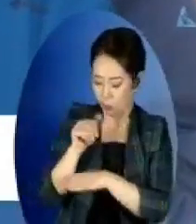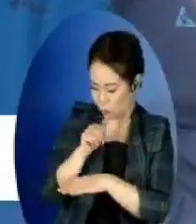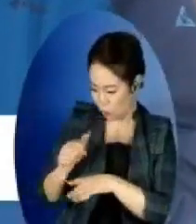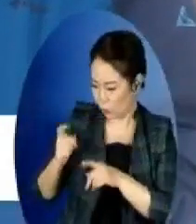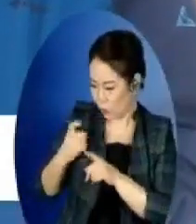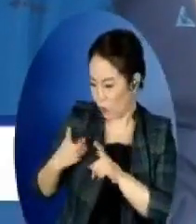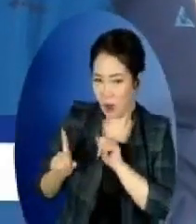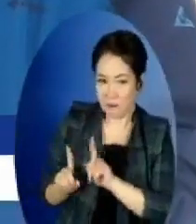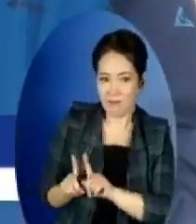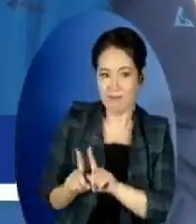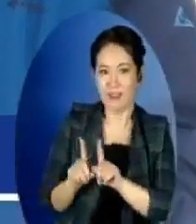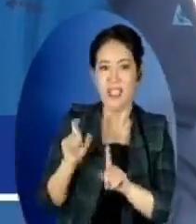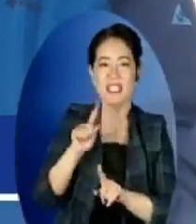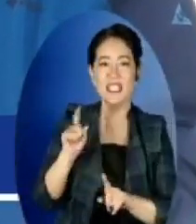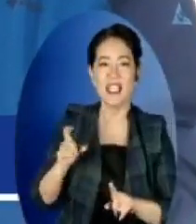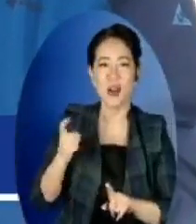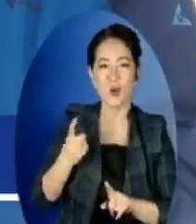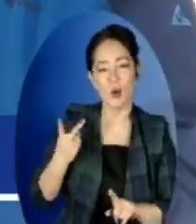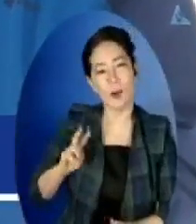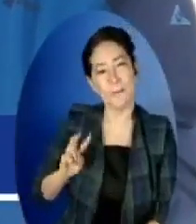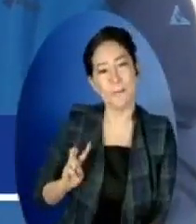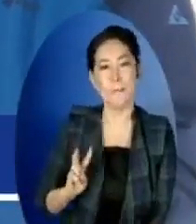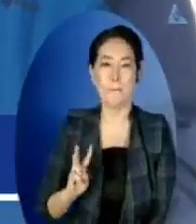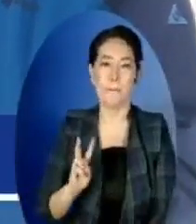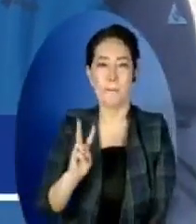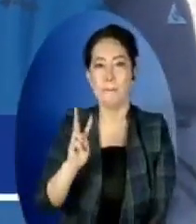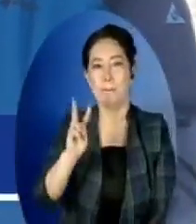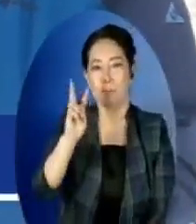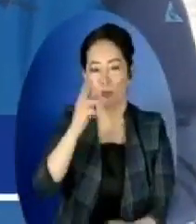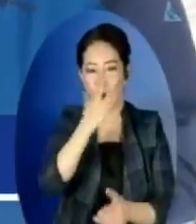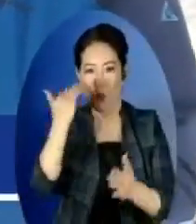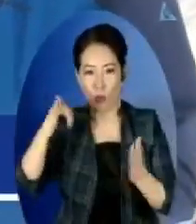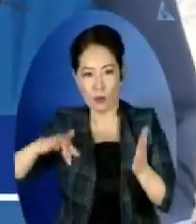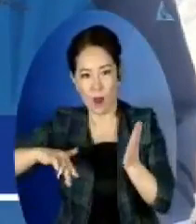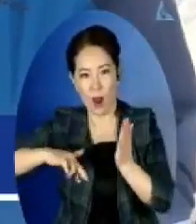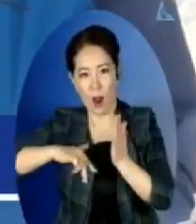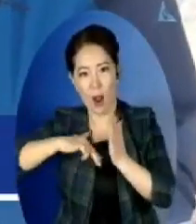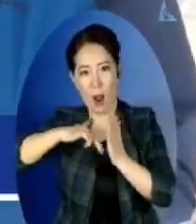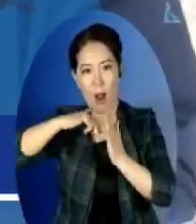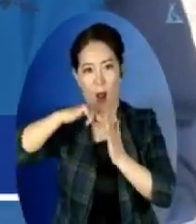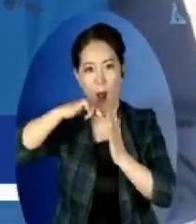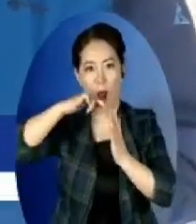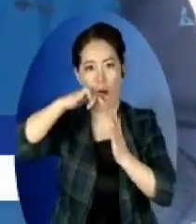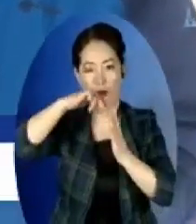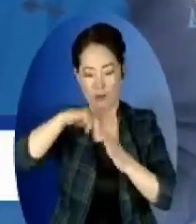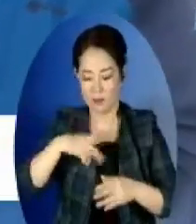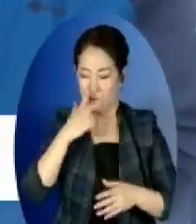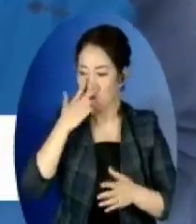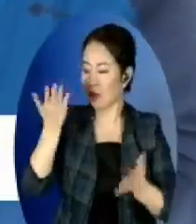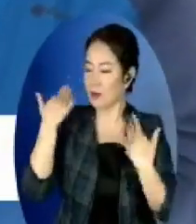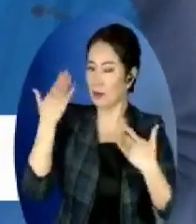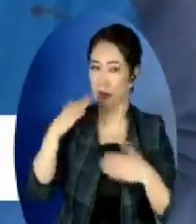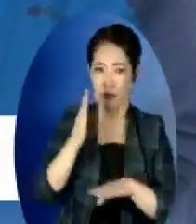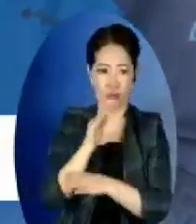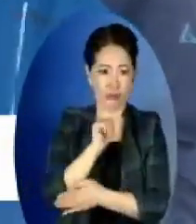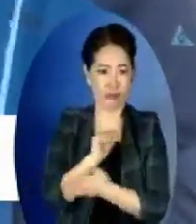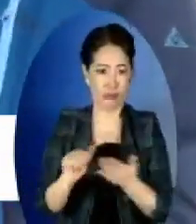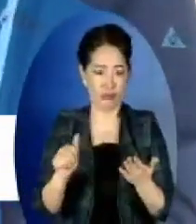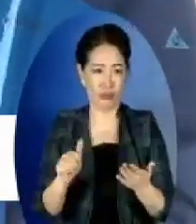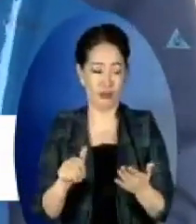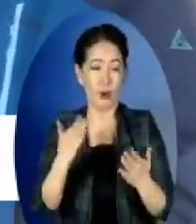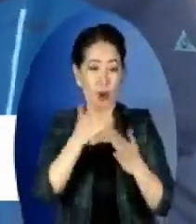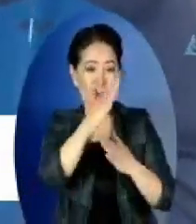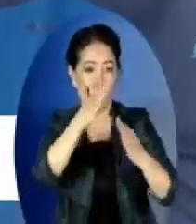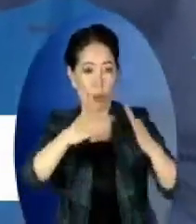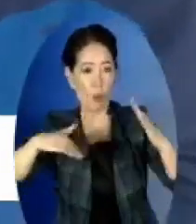хүүтэйгээ зээ хүүтэйгээ ингээд уул руу алхаад цэвэр агаар юмсгалаад ингээд өдөр болгон явдгийн. А